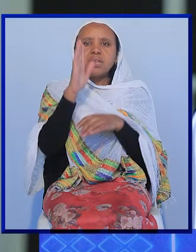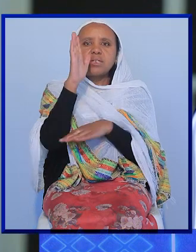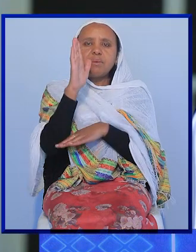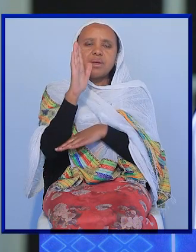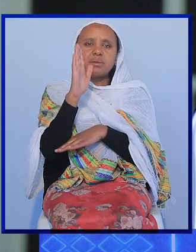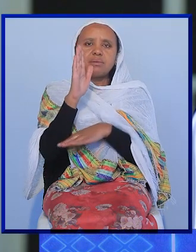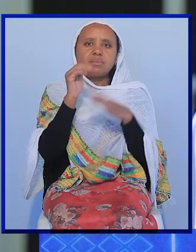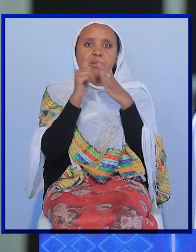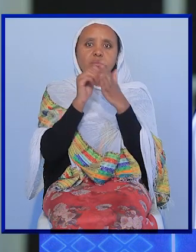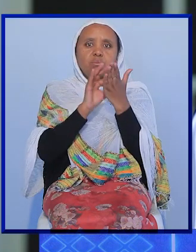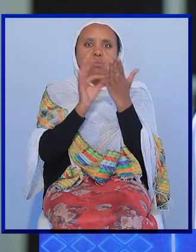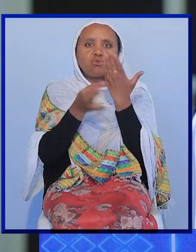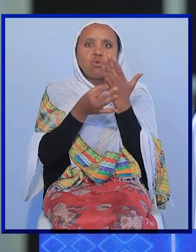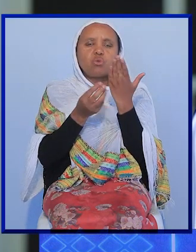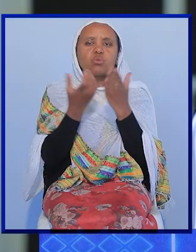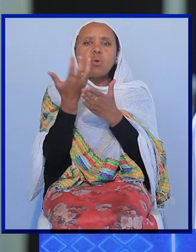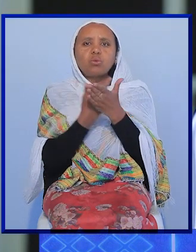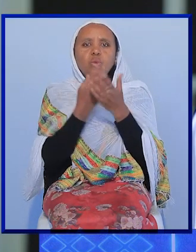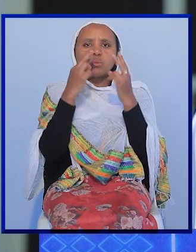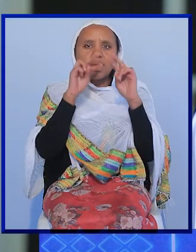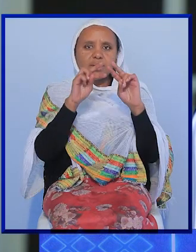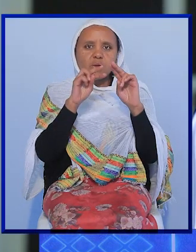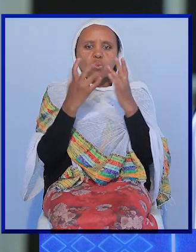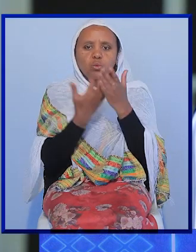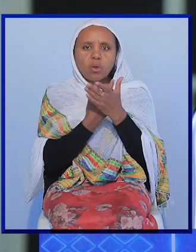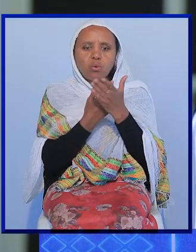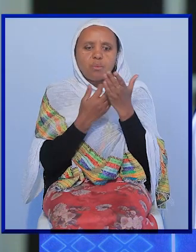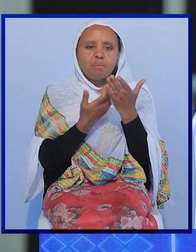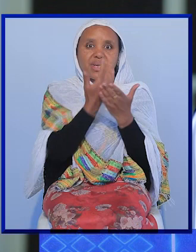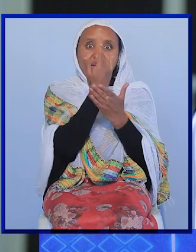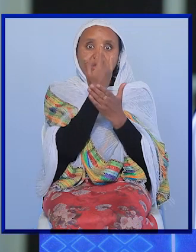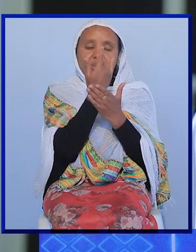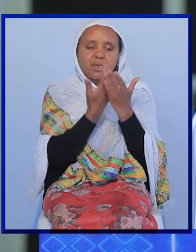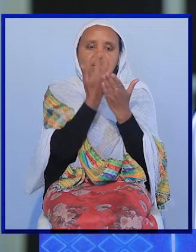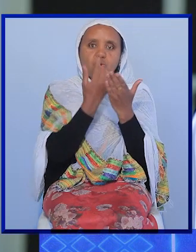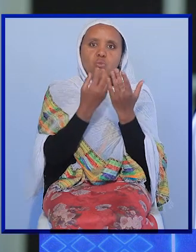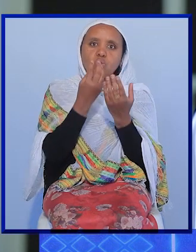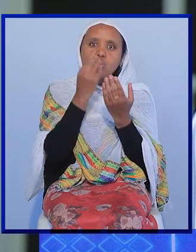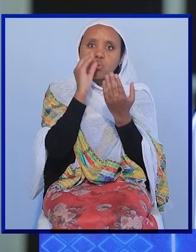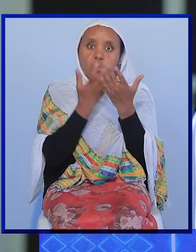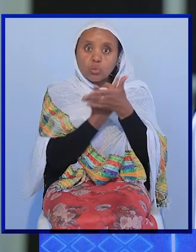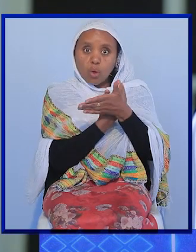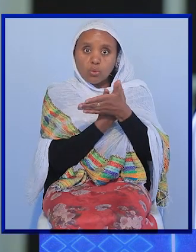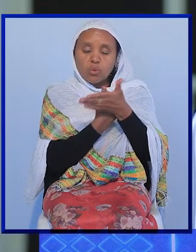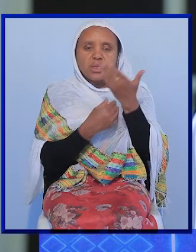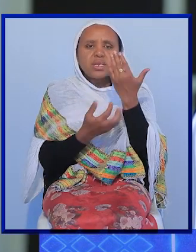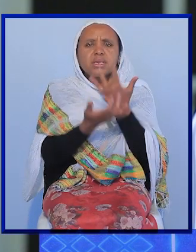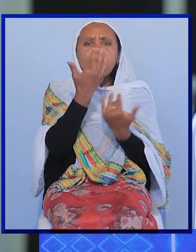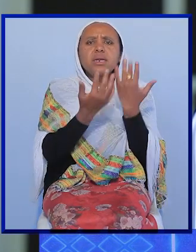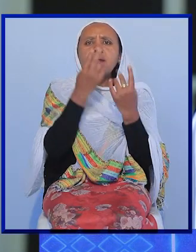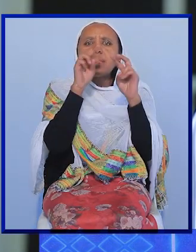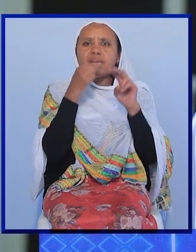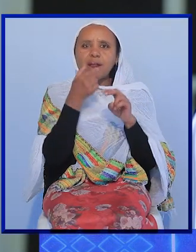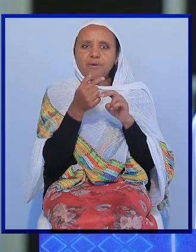በእሳት ነበልባል በእሾህ ቁጥቋጦ መካከል ታየው፣ እነሆም ቁጥቋጦው በእሳት ሲነድ ቁጥቋጦውም ሳይቃጠል አየ ይላል